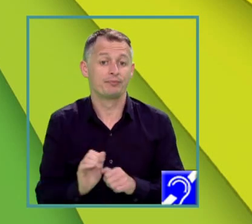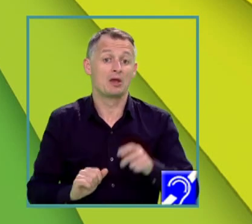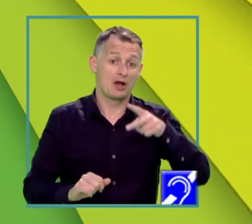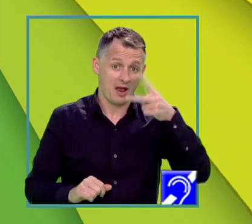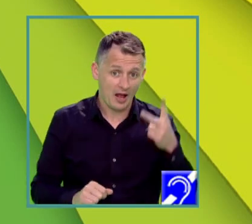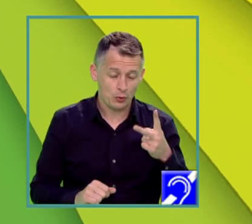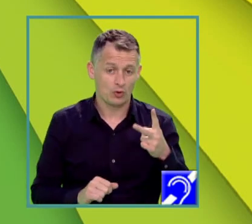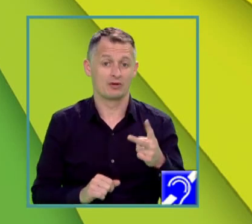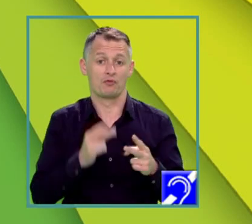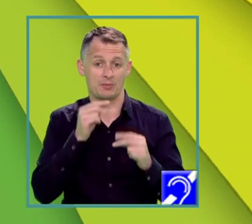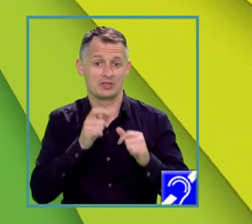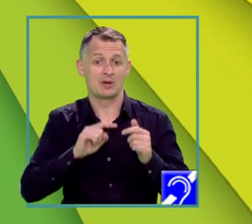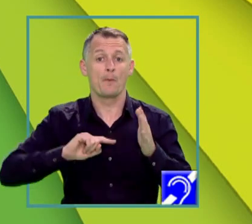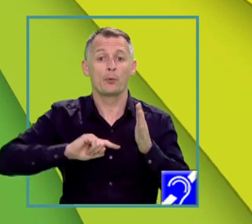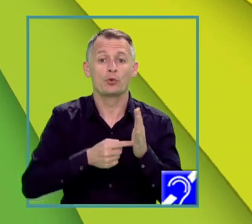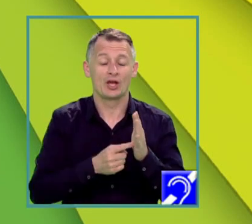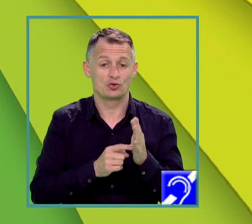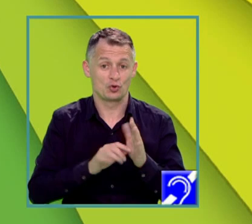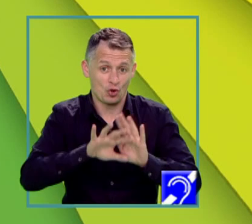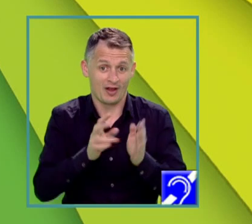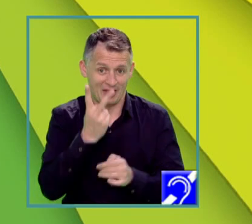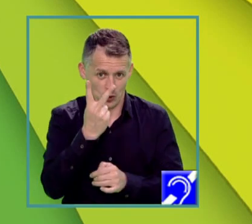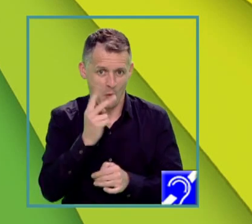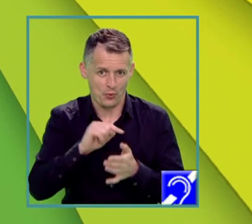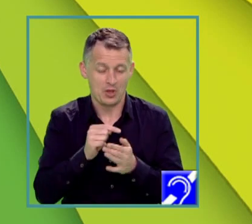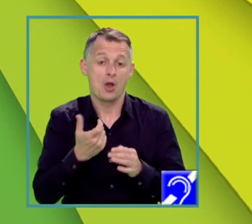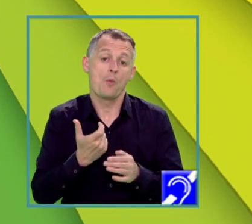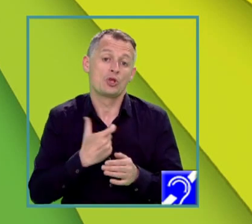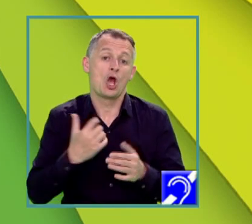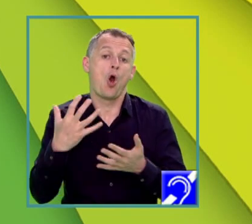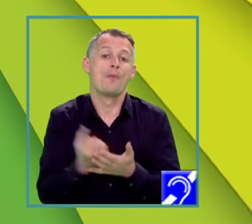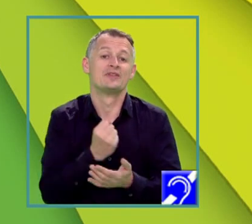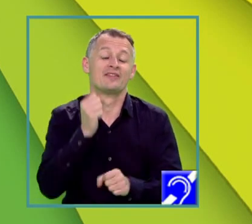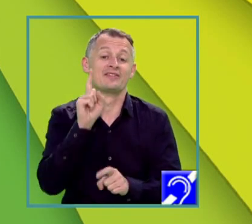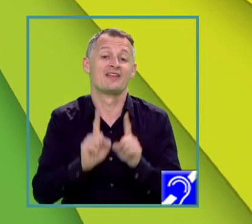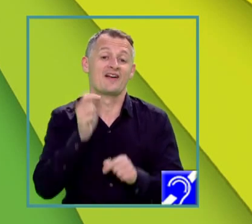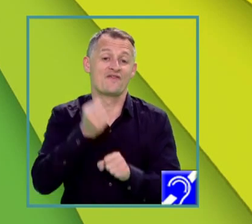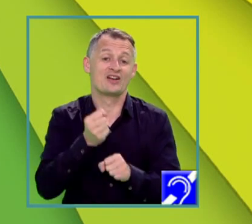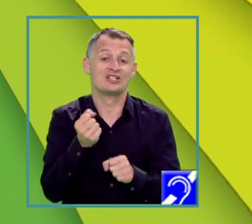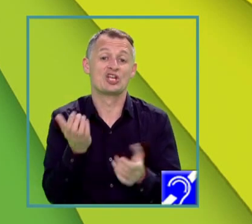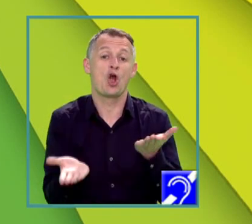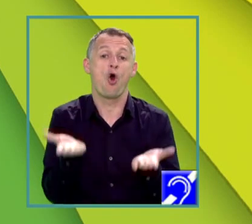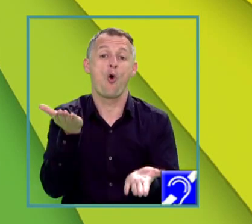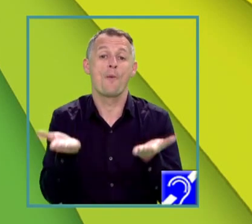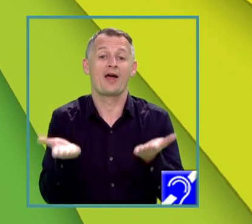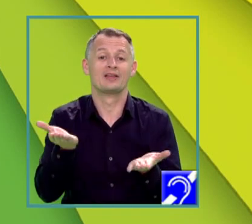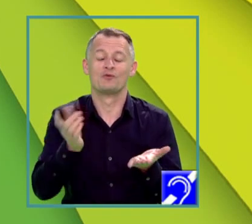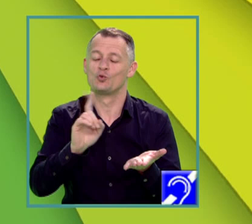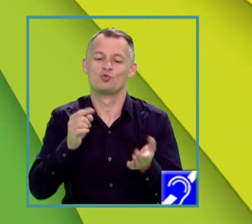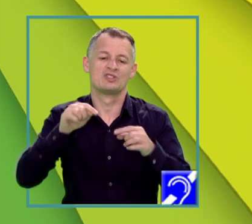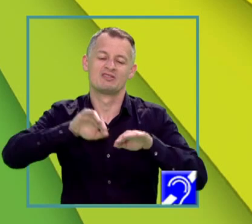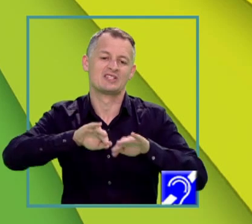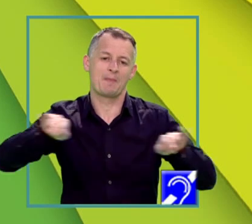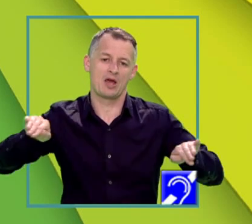că pontajul acela completă două puncte îl veți obține doar dacă prezentați comparativ și nu separat cinii sub forma de tabel